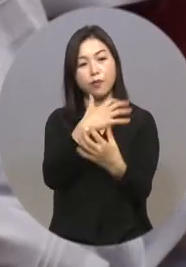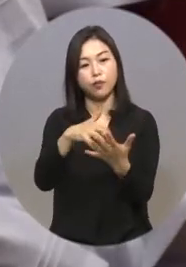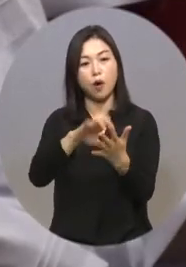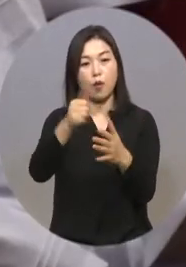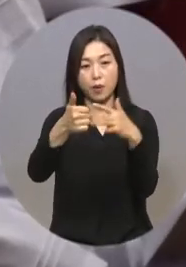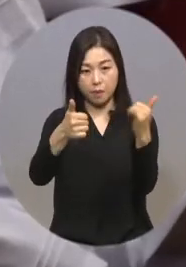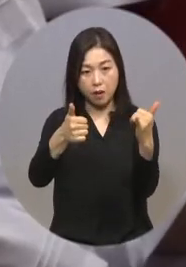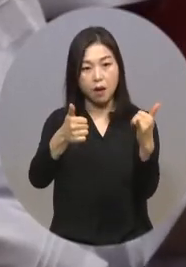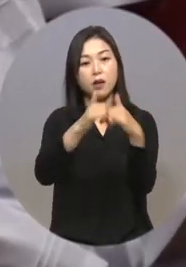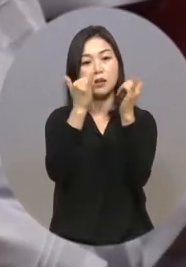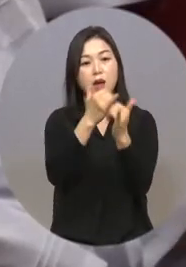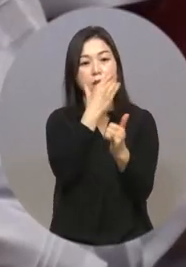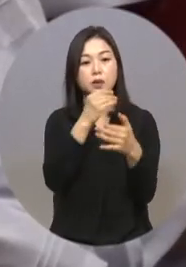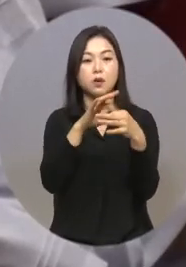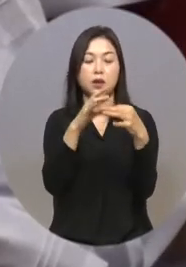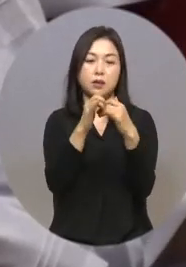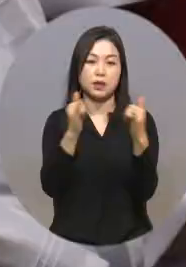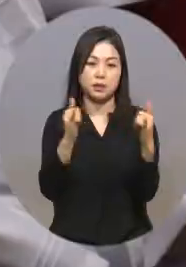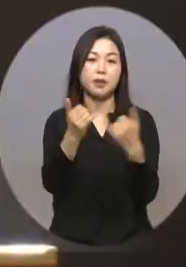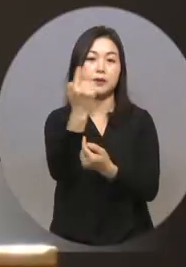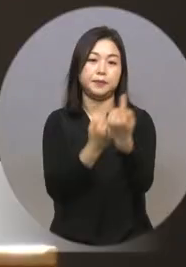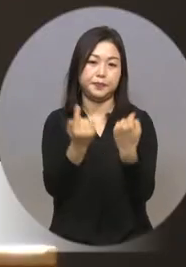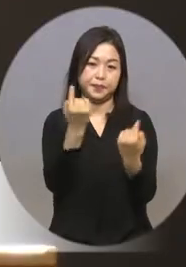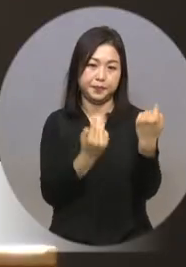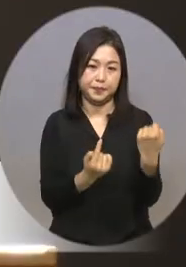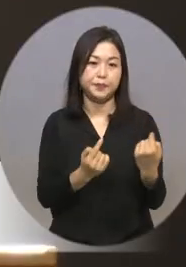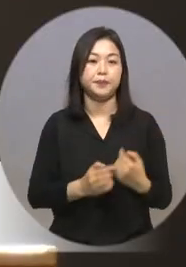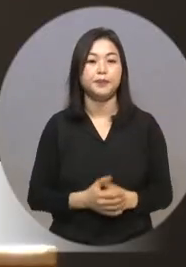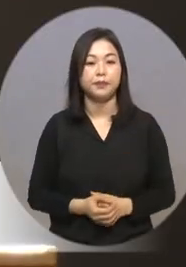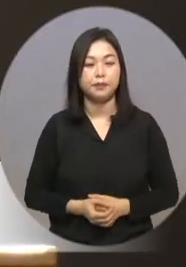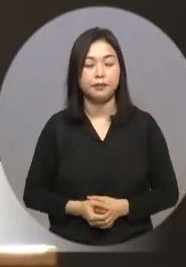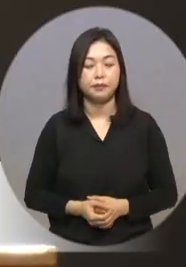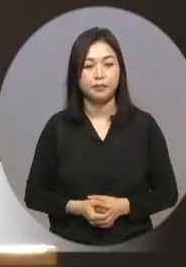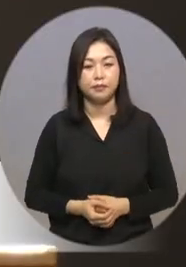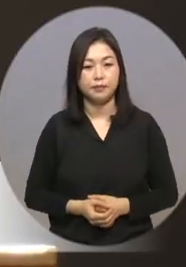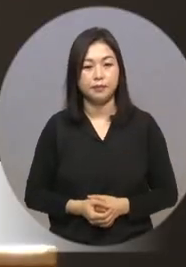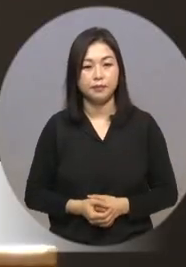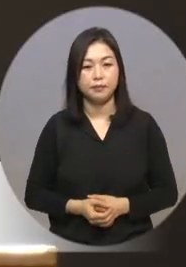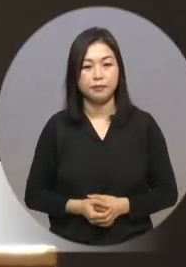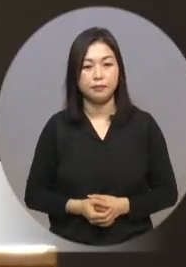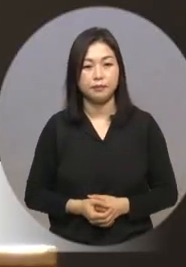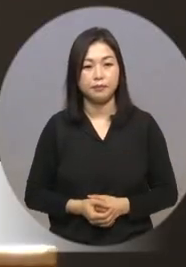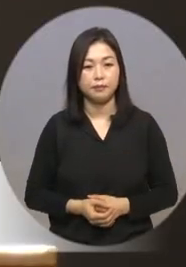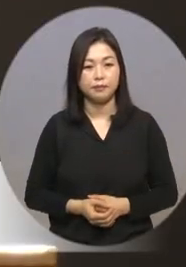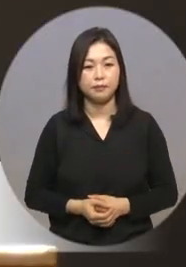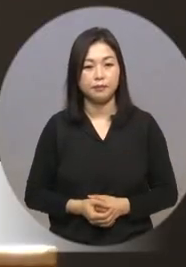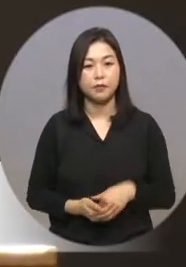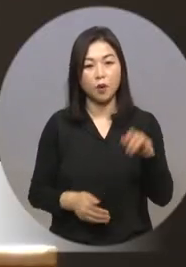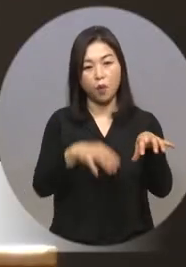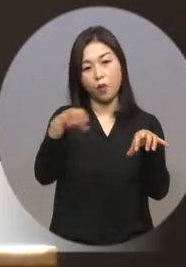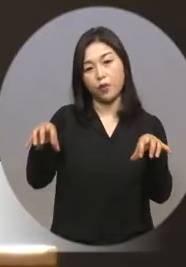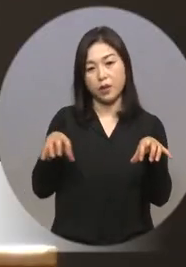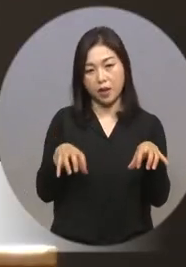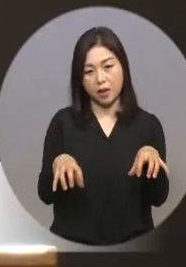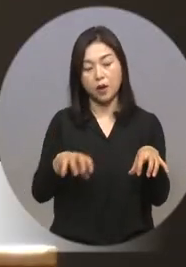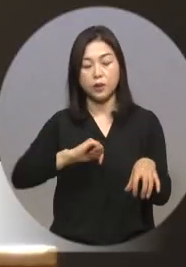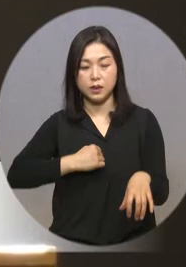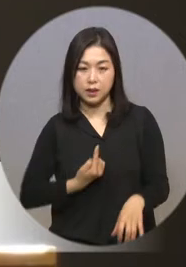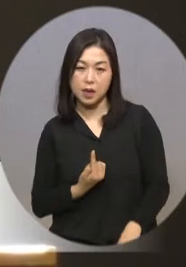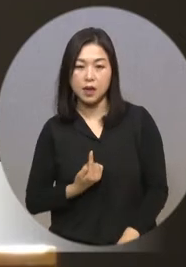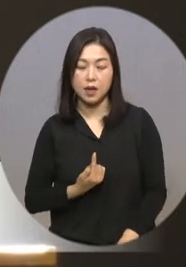사회복지 관계자들이 참석했습니다 정말 그 큰 물 쪽으로 아 우리